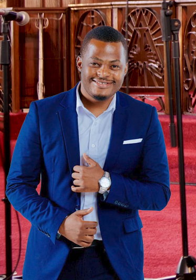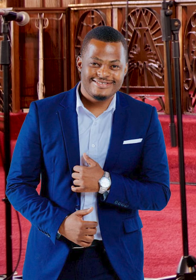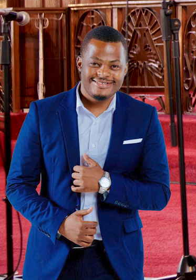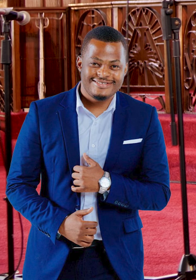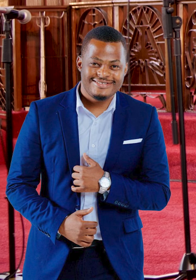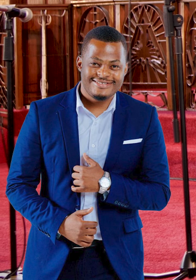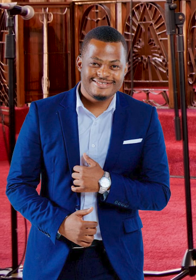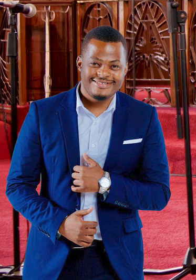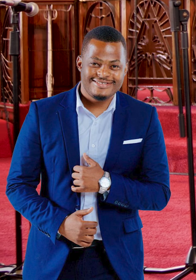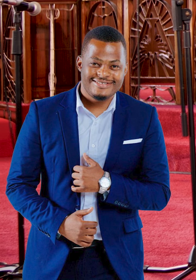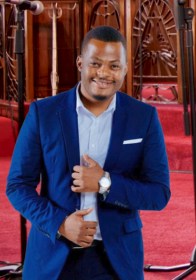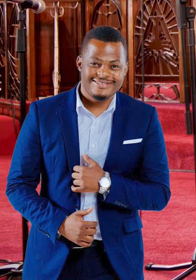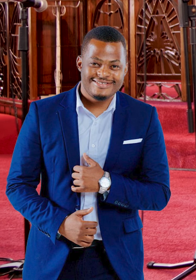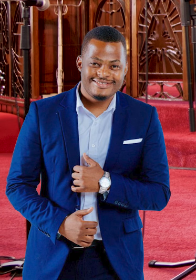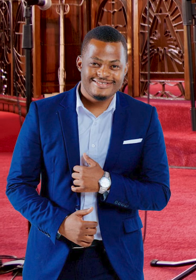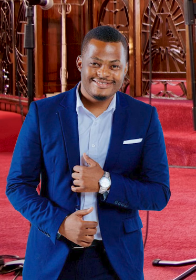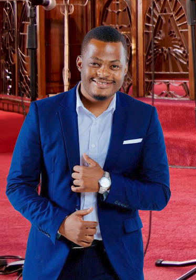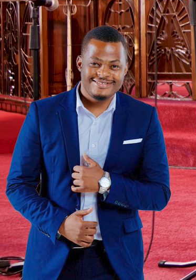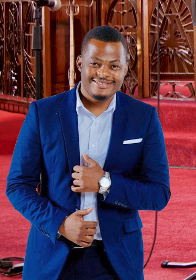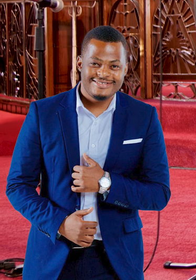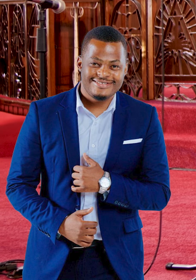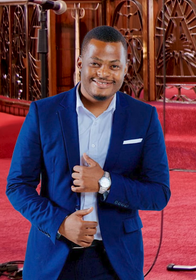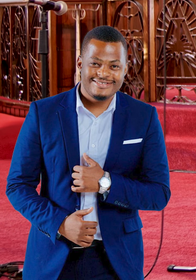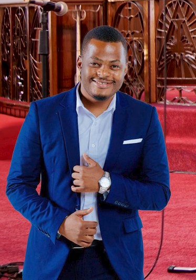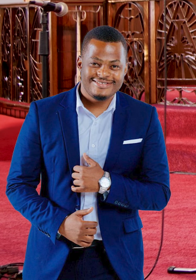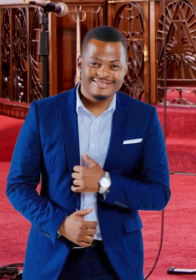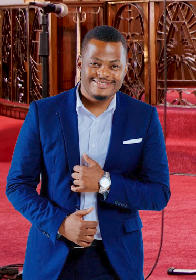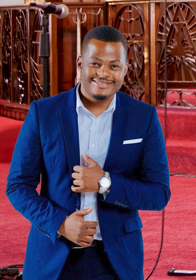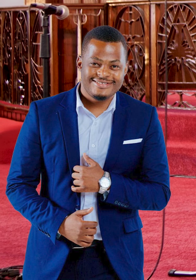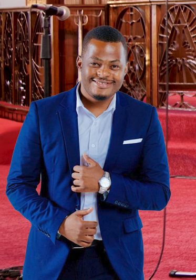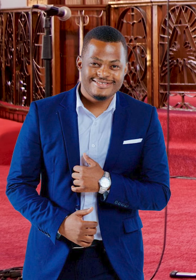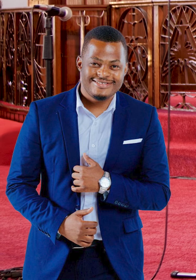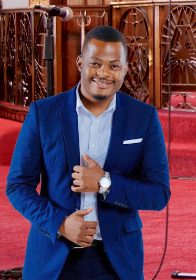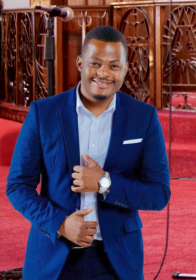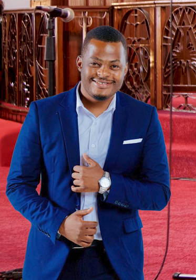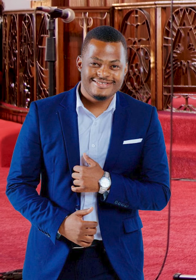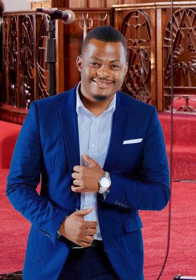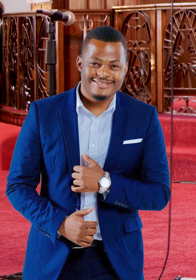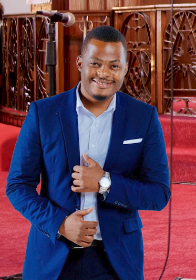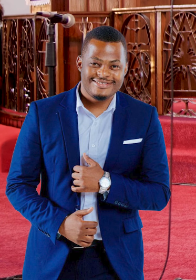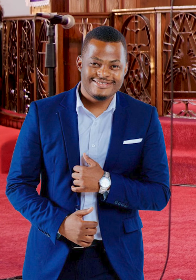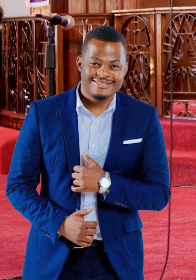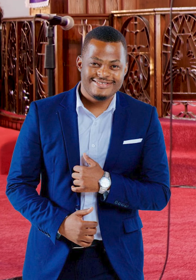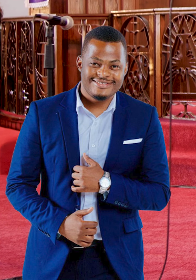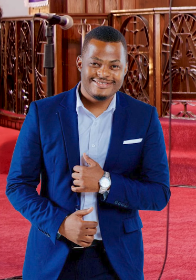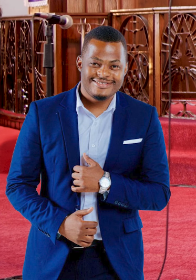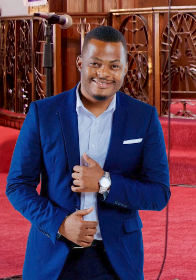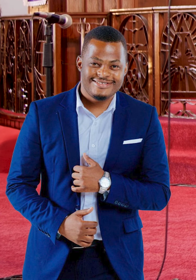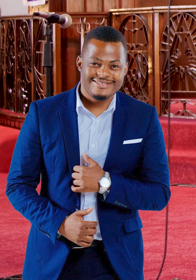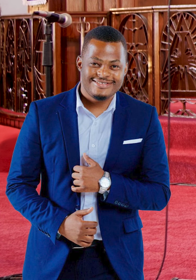kupanga ni sehemu ya familia ya ndugu yetu Ombeni Phiri. Masikitiko makubwa tunataka kutoa pole kwa